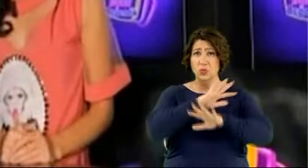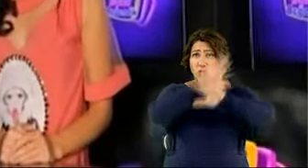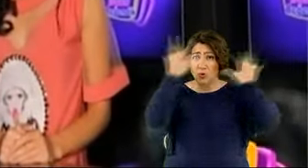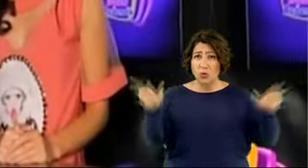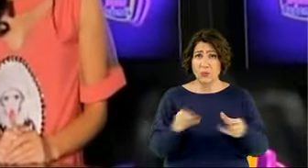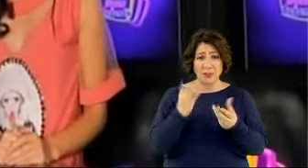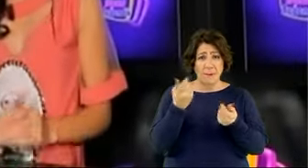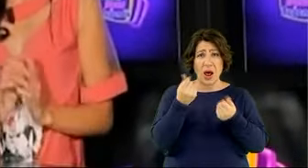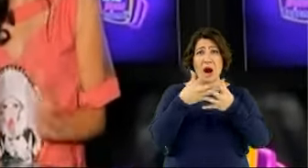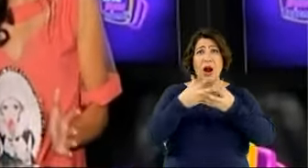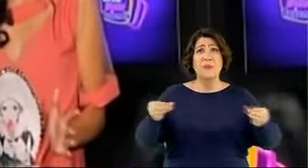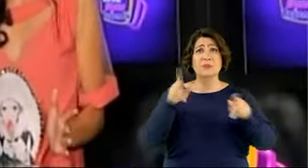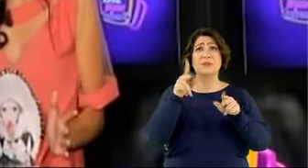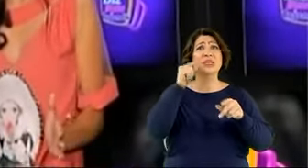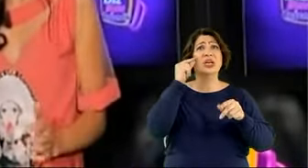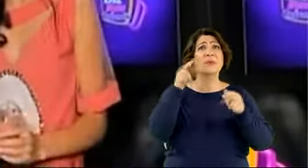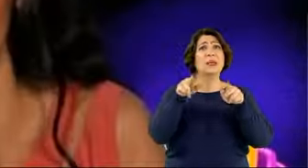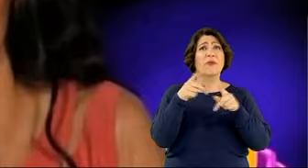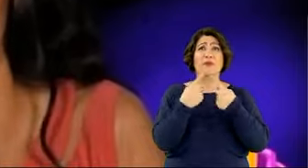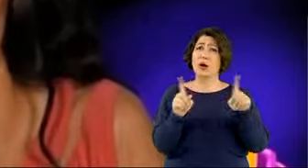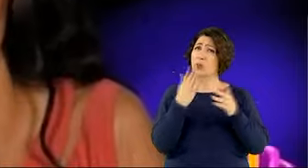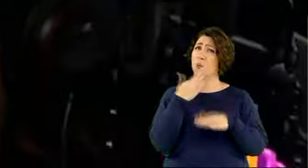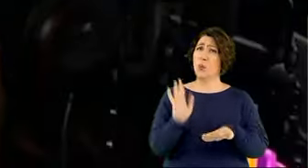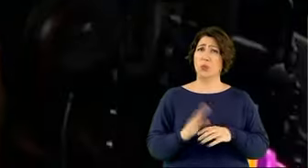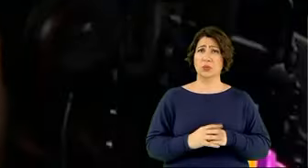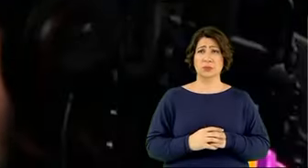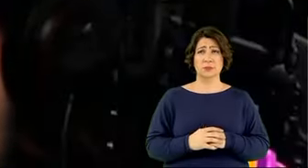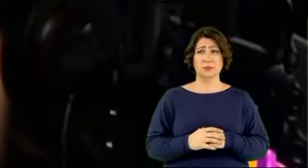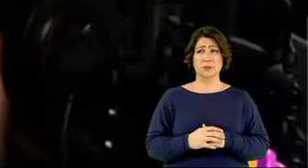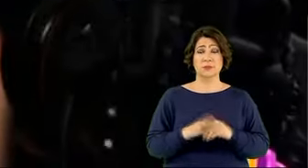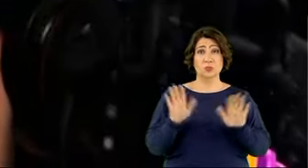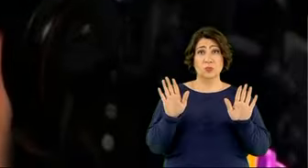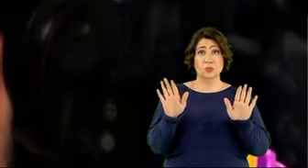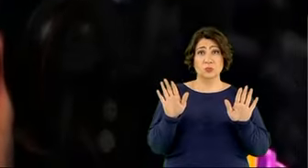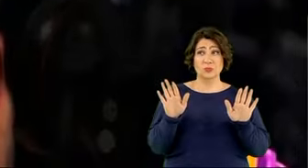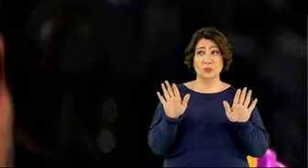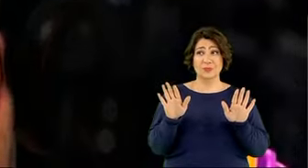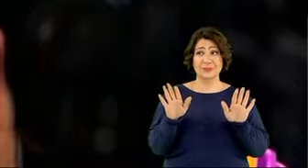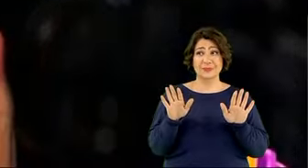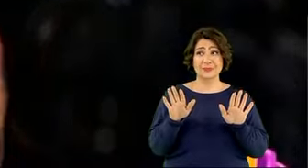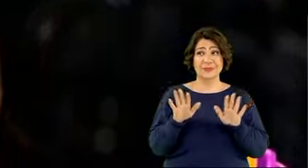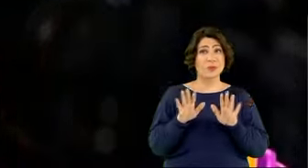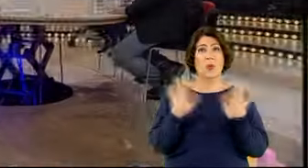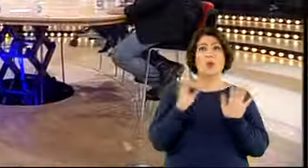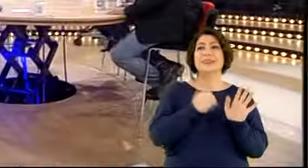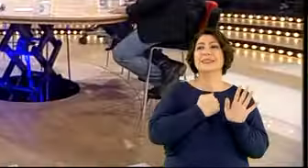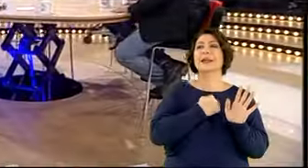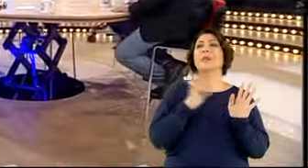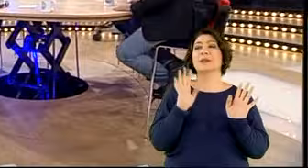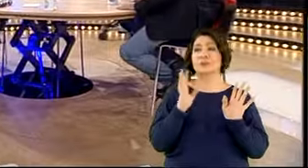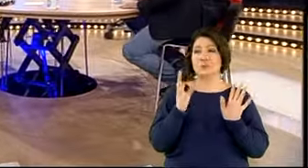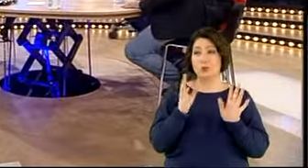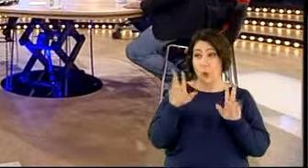mal varlığını kaybetmiş bir iş adamından farksızlaşıyor. Olaylara farklı. Sıkıldın galiba, yanında durayım. Biraz. Hayır, sıkılmadım.